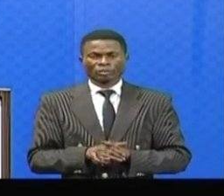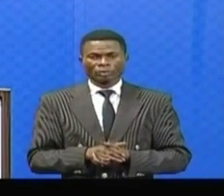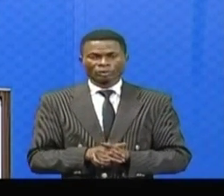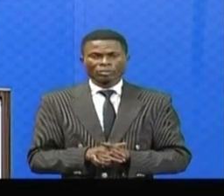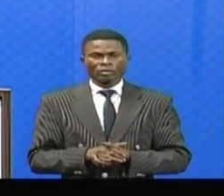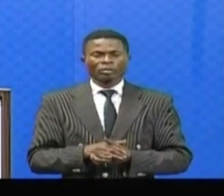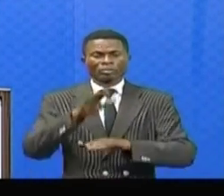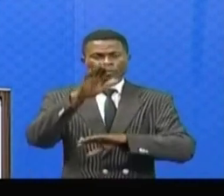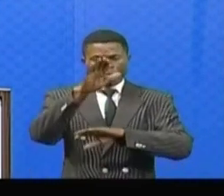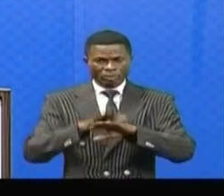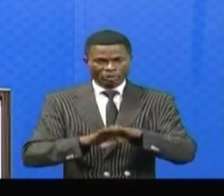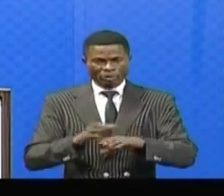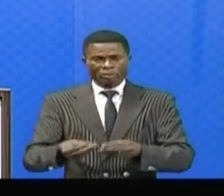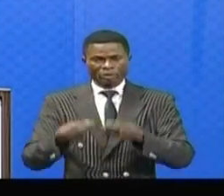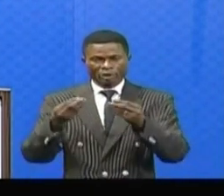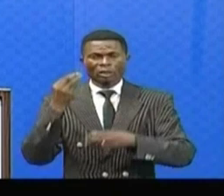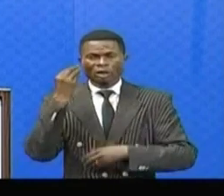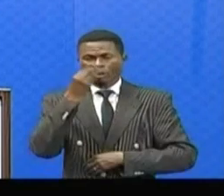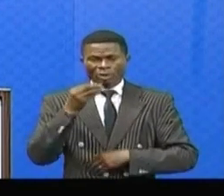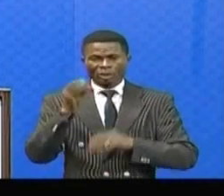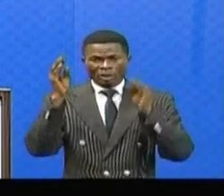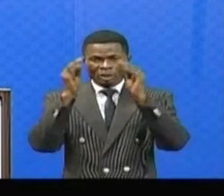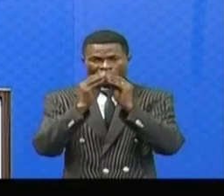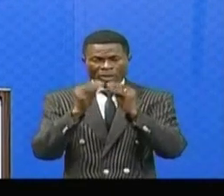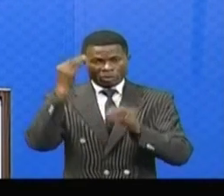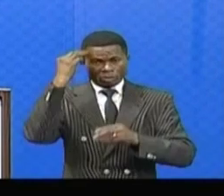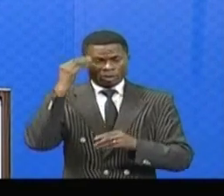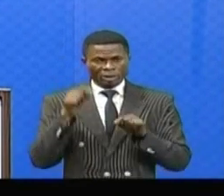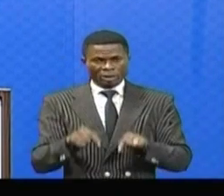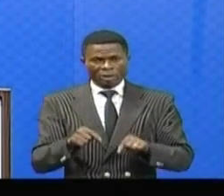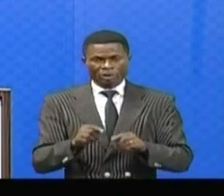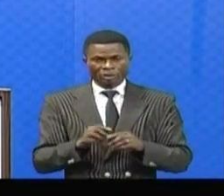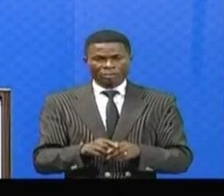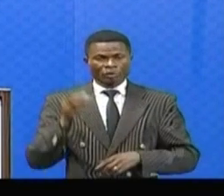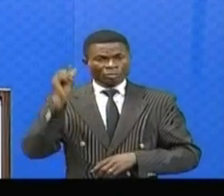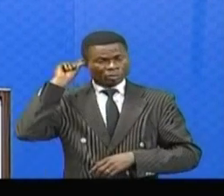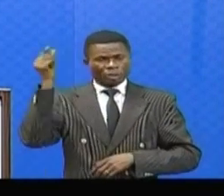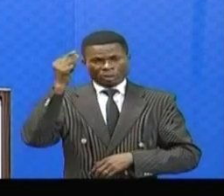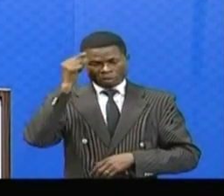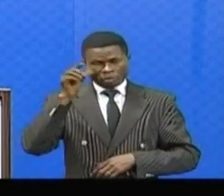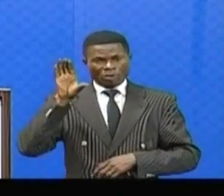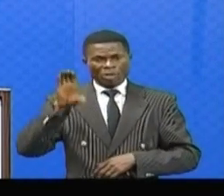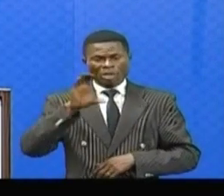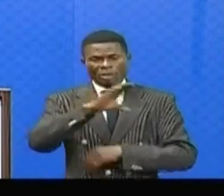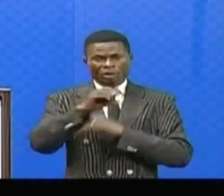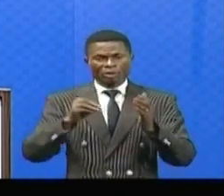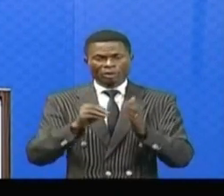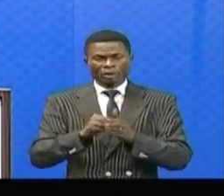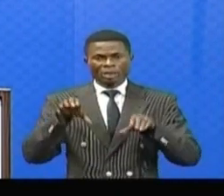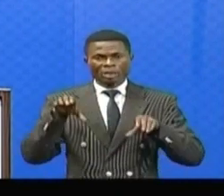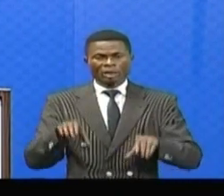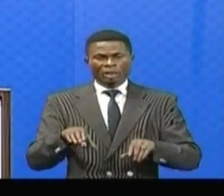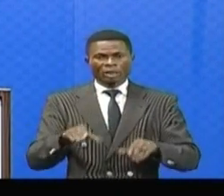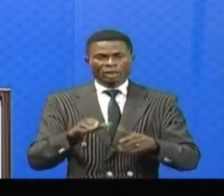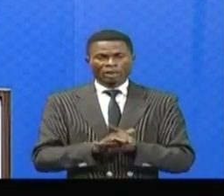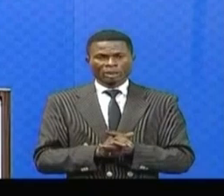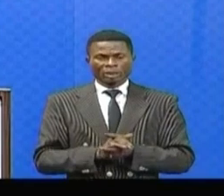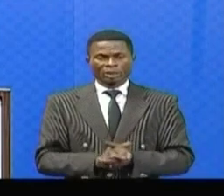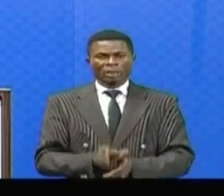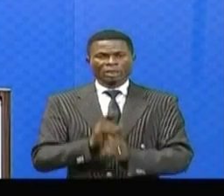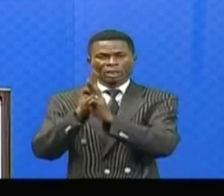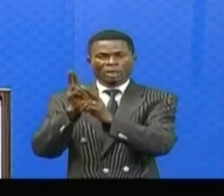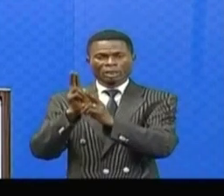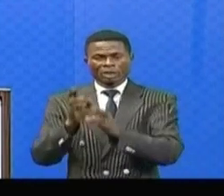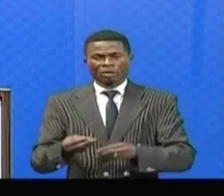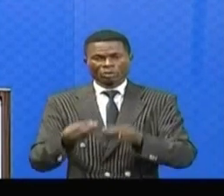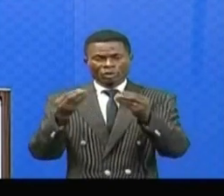Invité à prendre la parole au Conseil de ministres de ce jour, la gouverneure de la Banque centrale du Congo a succinctement présenté au